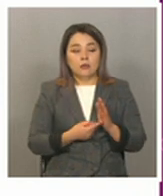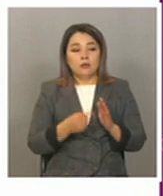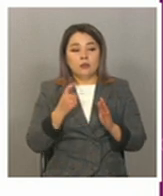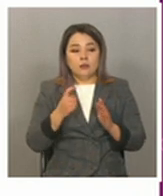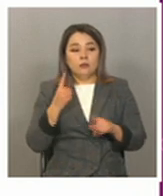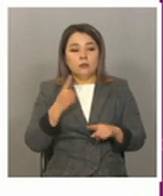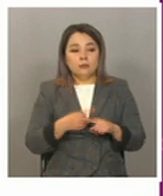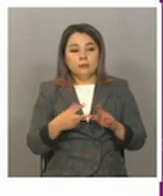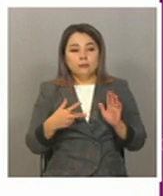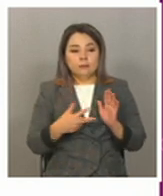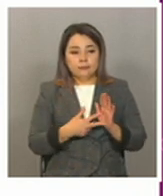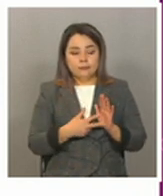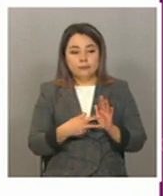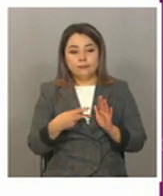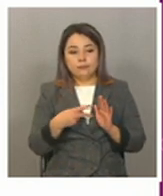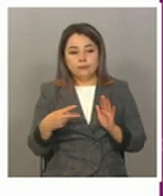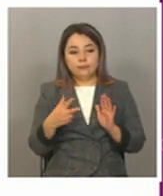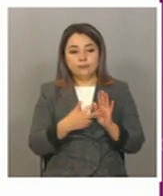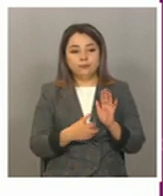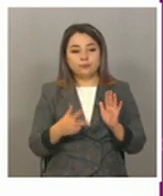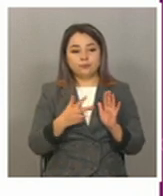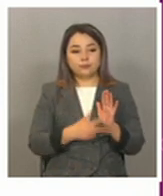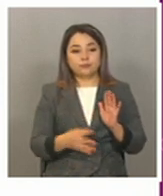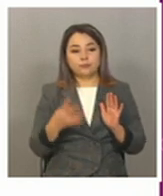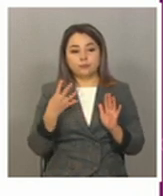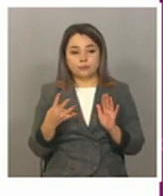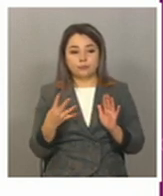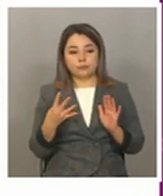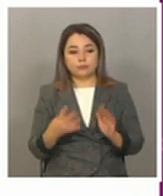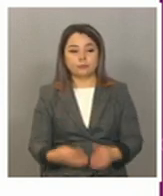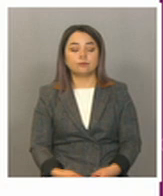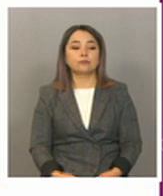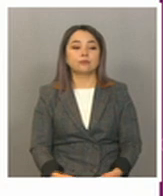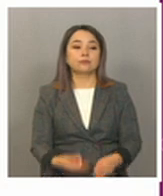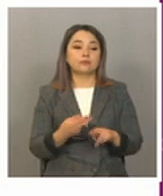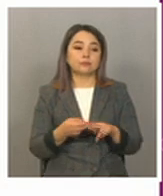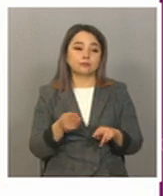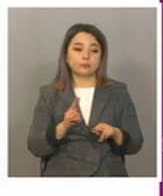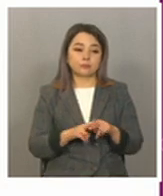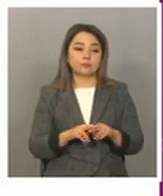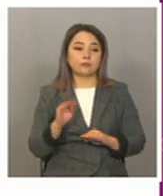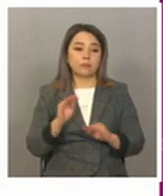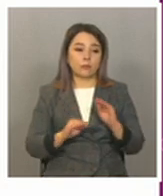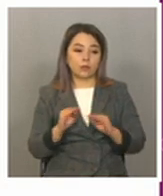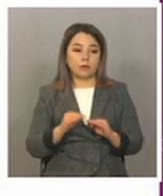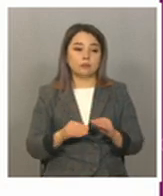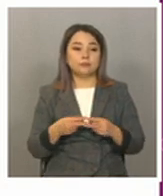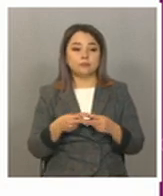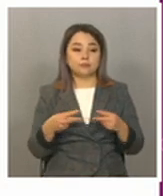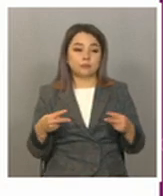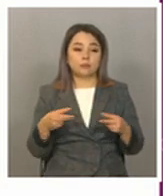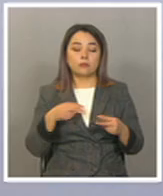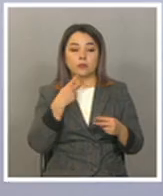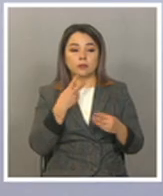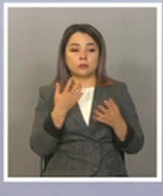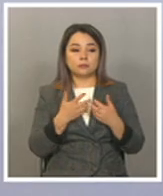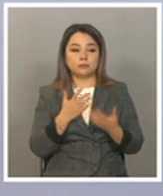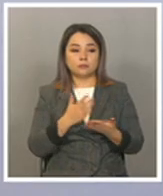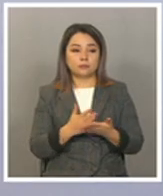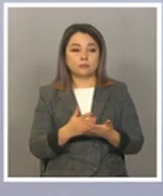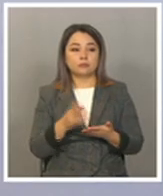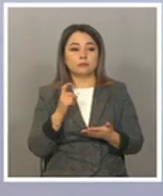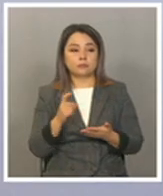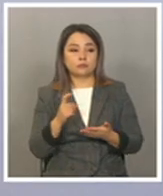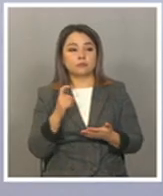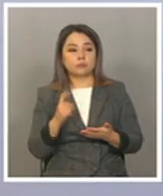қосылған 8 тең 884. Енді осы құрылған теңдеуді шешейік. X-ті